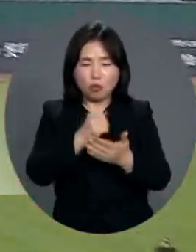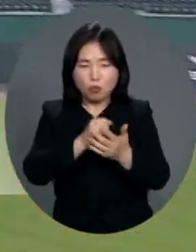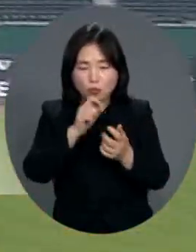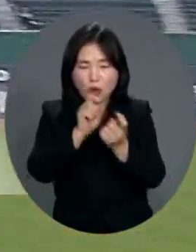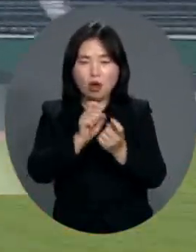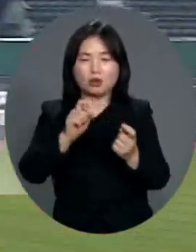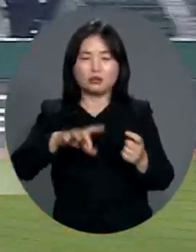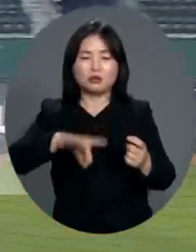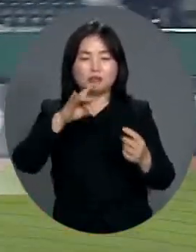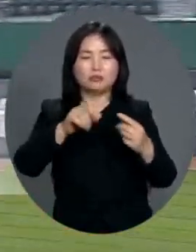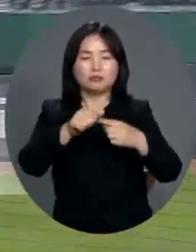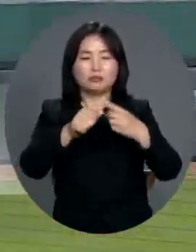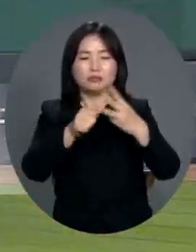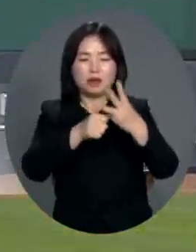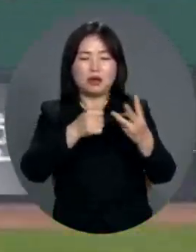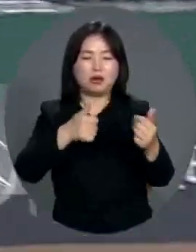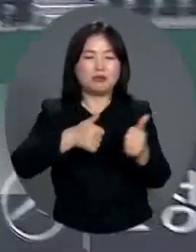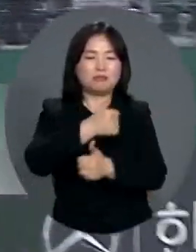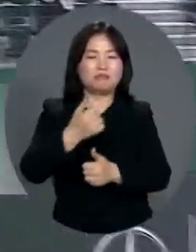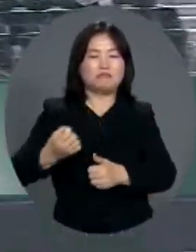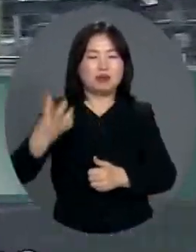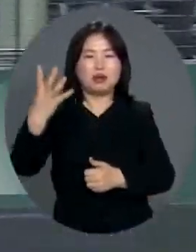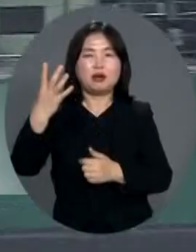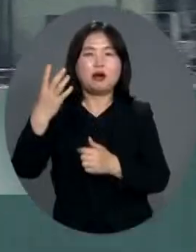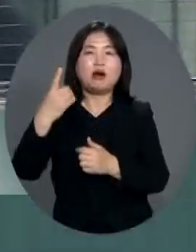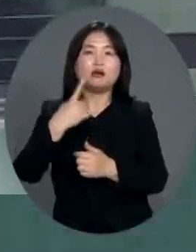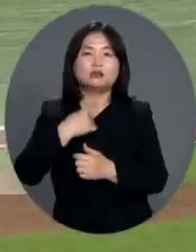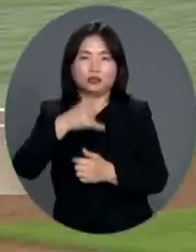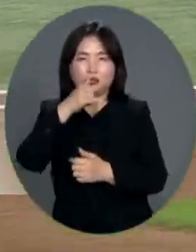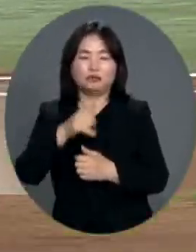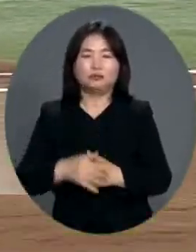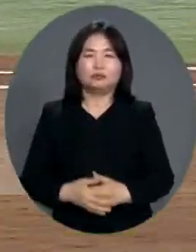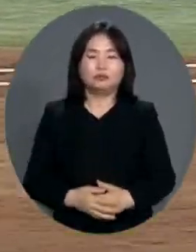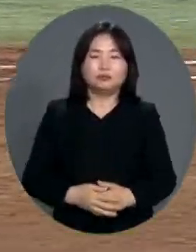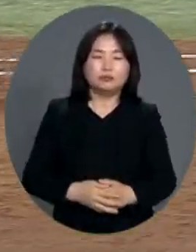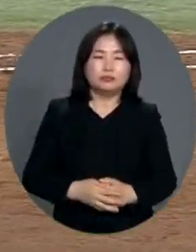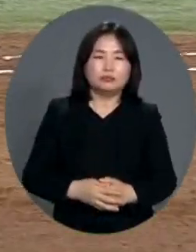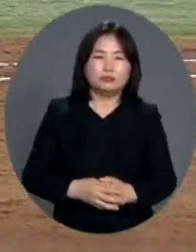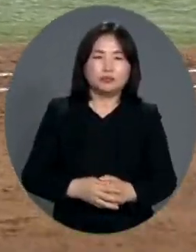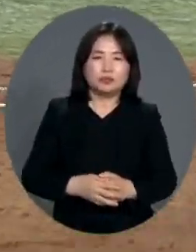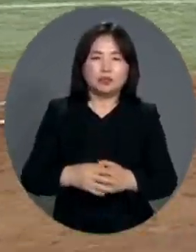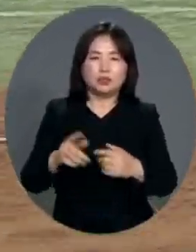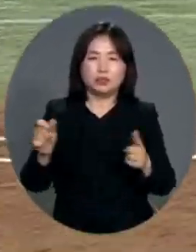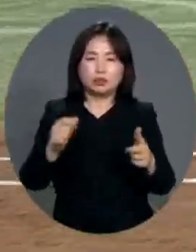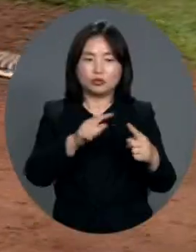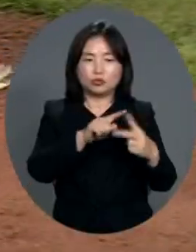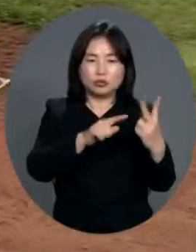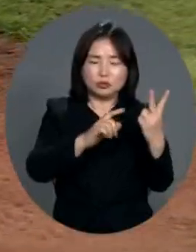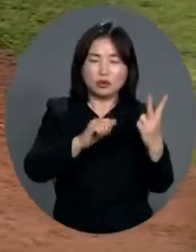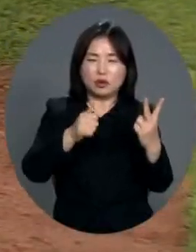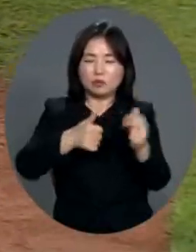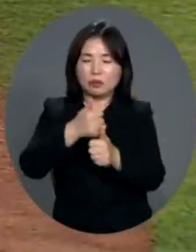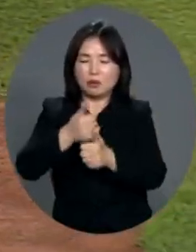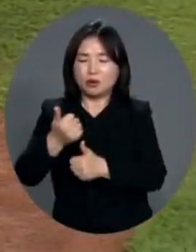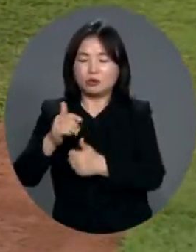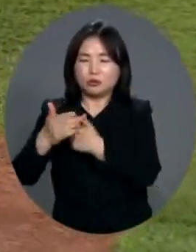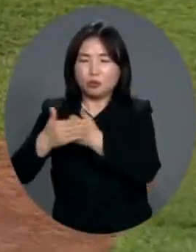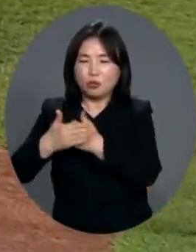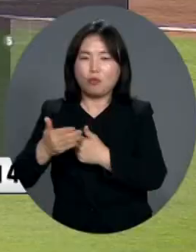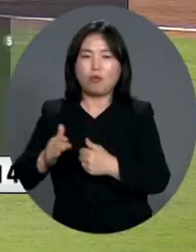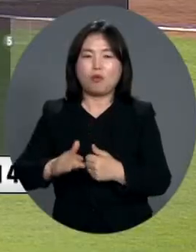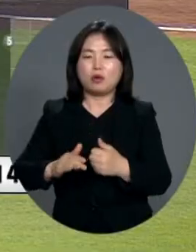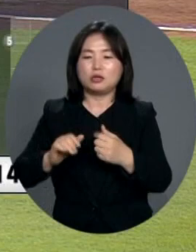삼성과의 시즌 첫 3연전을 모두 내주며 시리즈 스윕을 당했습니다. 이 두 팀의 거둔 3연승을 바탕으로